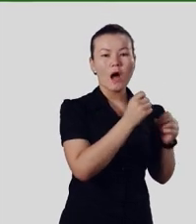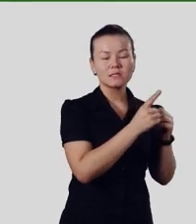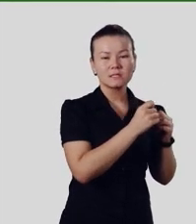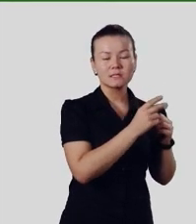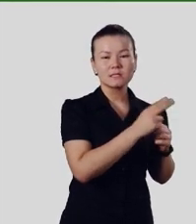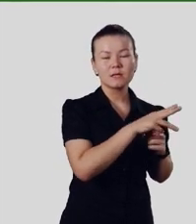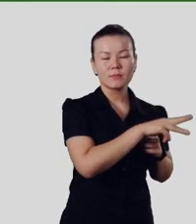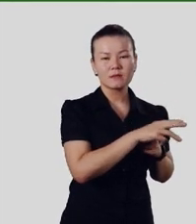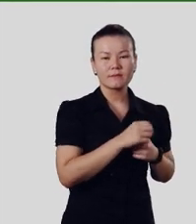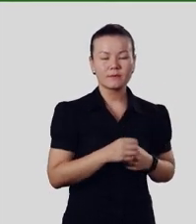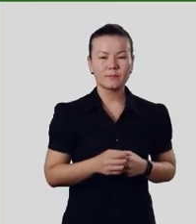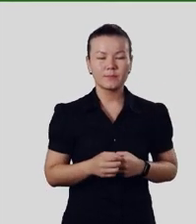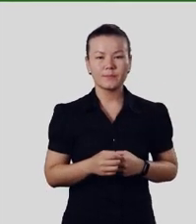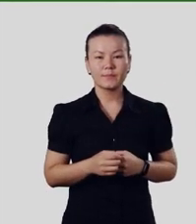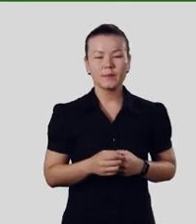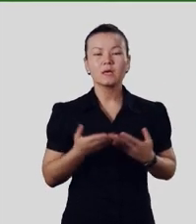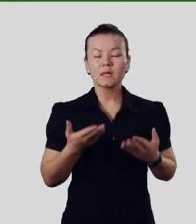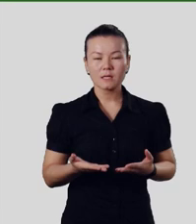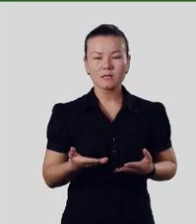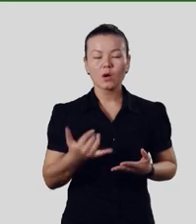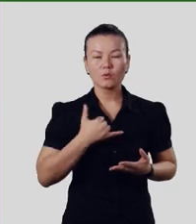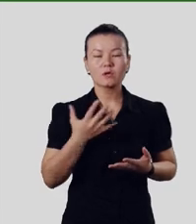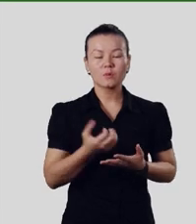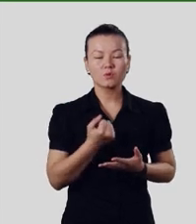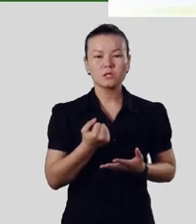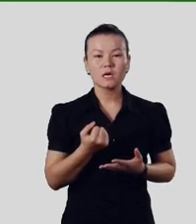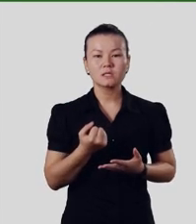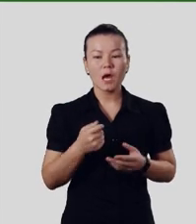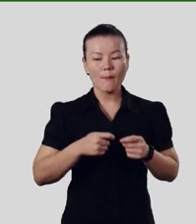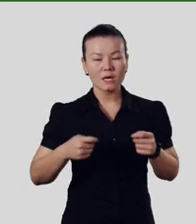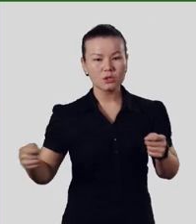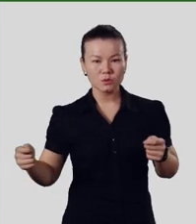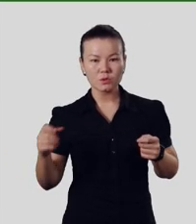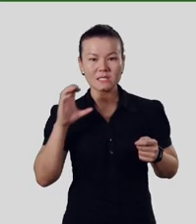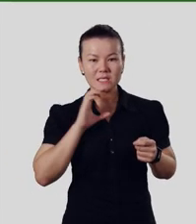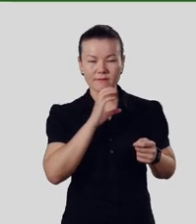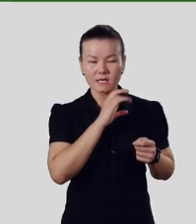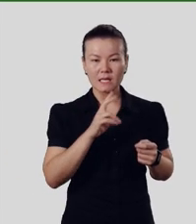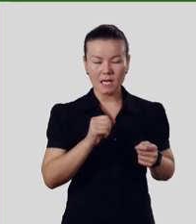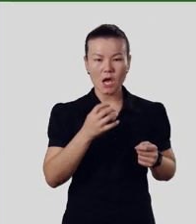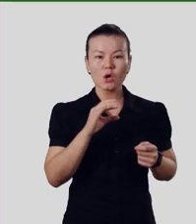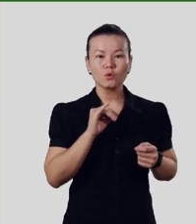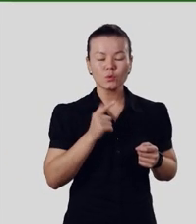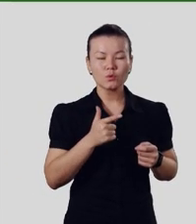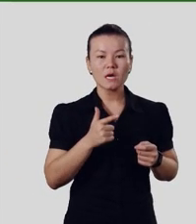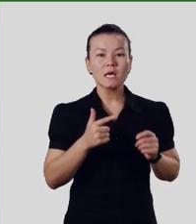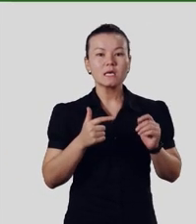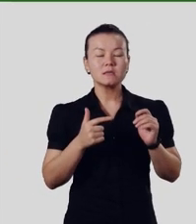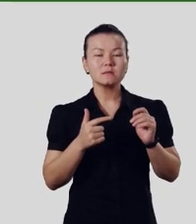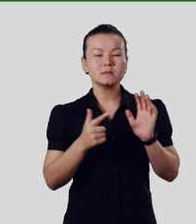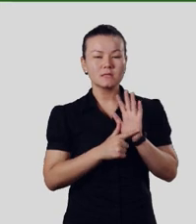километров. И тогда получается протяженность с севера на юг